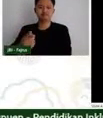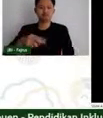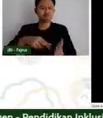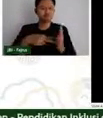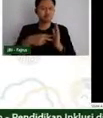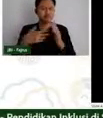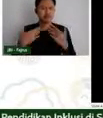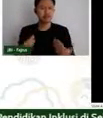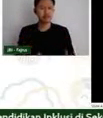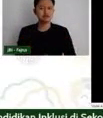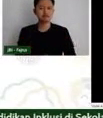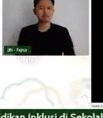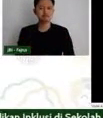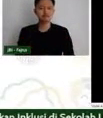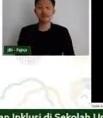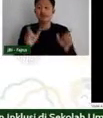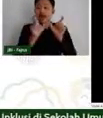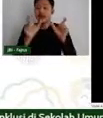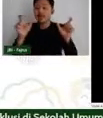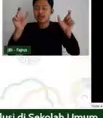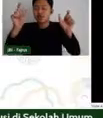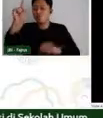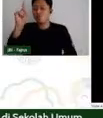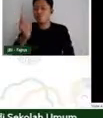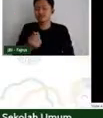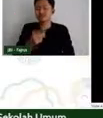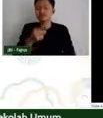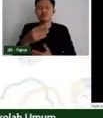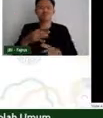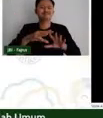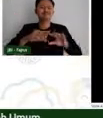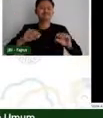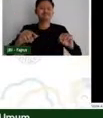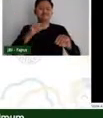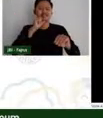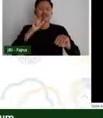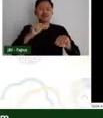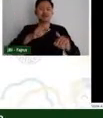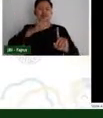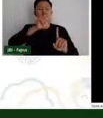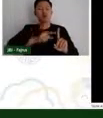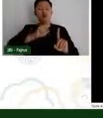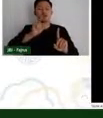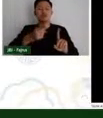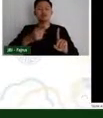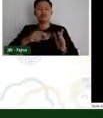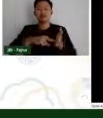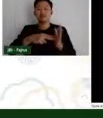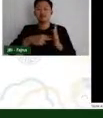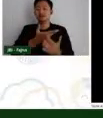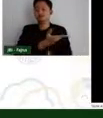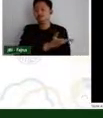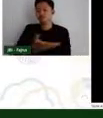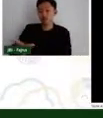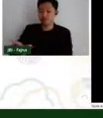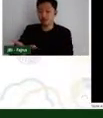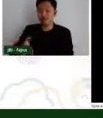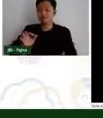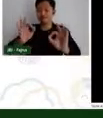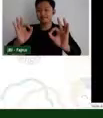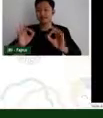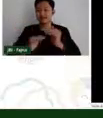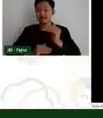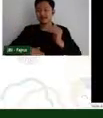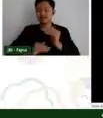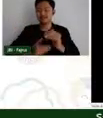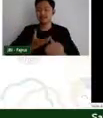mungkin kata wajib itu adalah suatu pekerjaan yang harus dilakukan oleh seseorang. Jadi siapa saja yang mau mengikuti pendidikan dasar itu, pemerintah